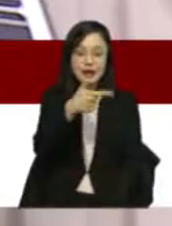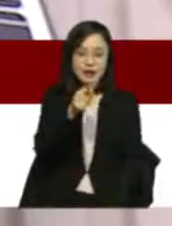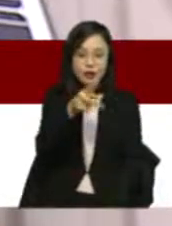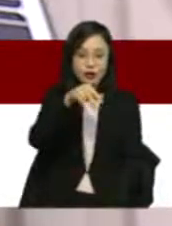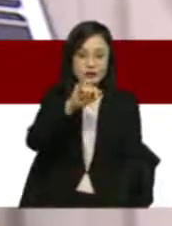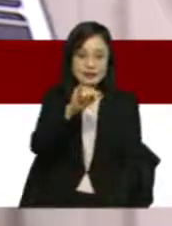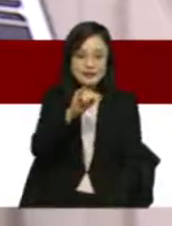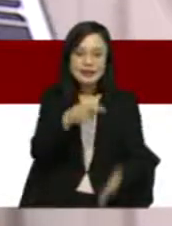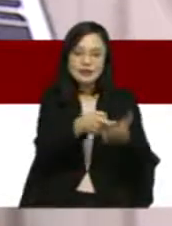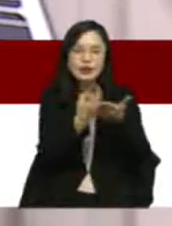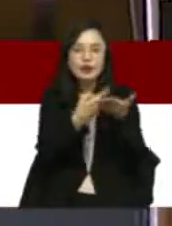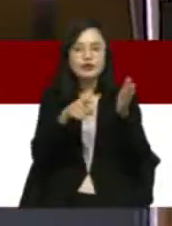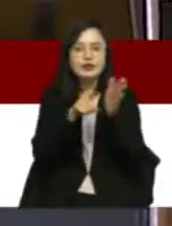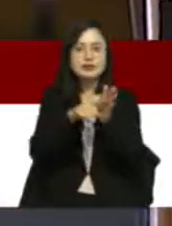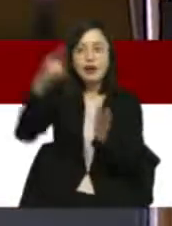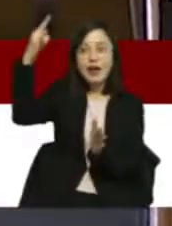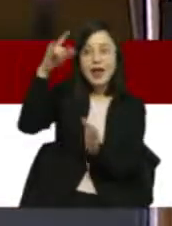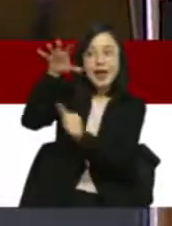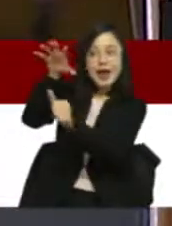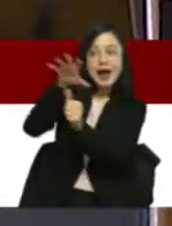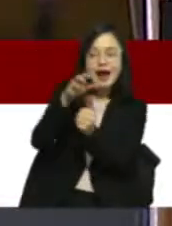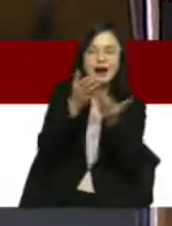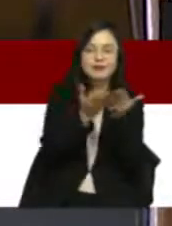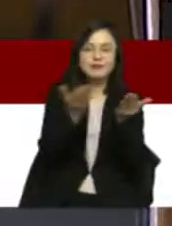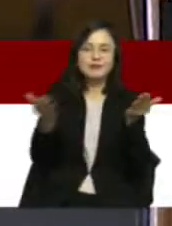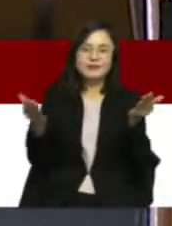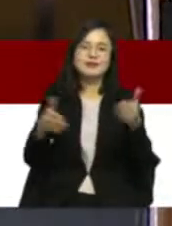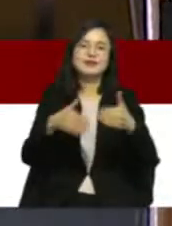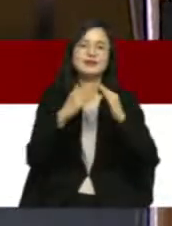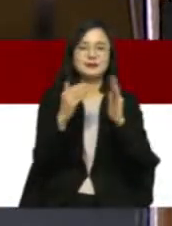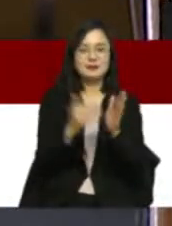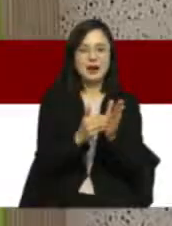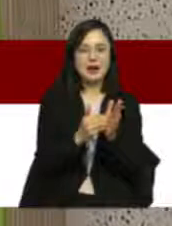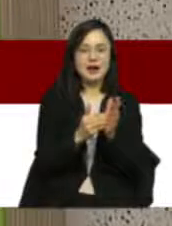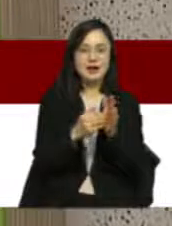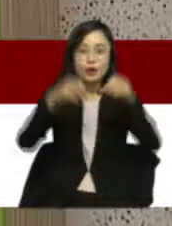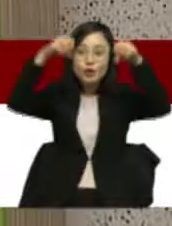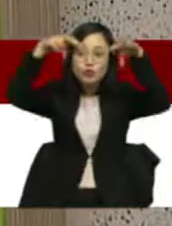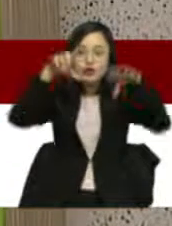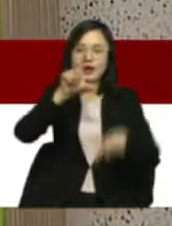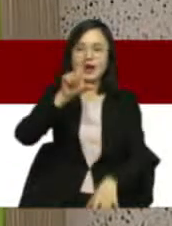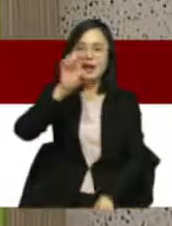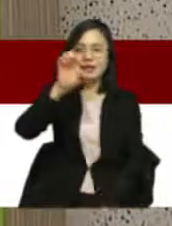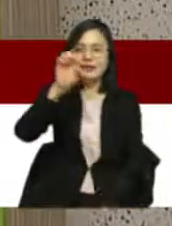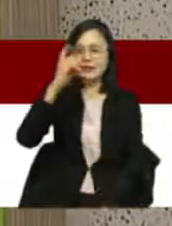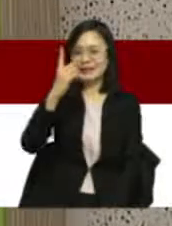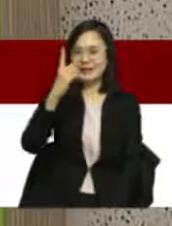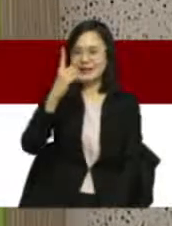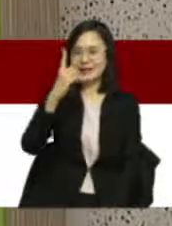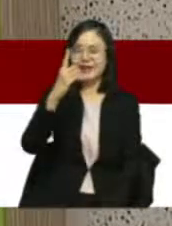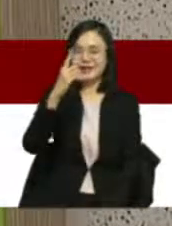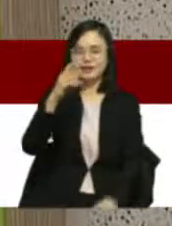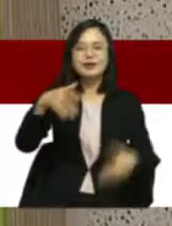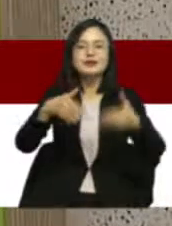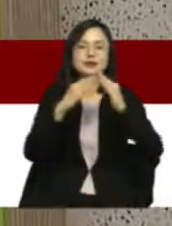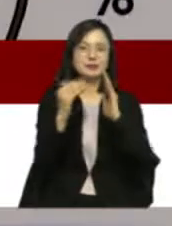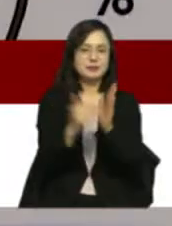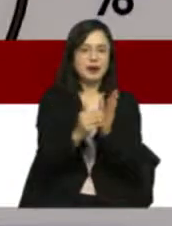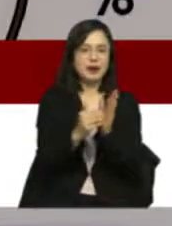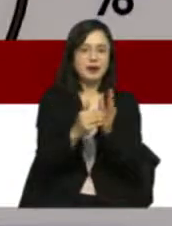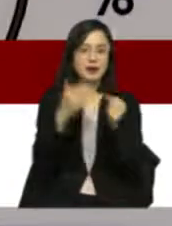미니 태양광을 설치하고 아파트 내 조명은 LED로 교체했습니다. 그 결과 지난 7년간 절감한 전기는